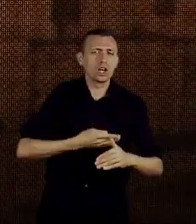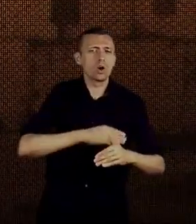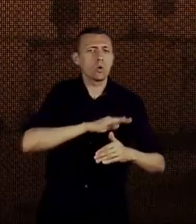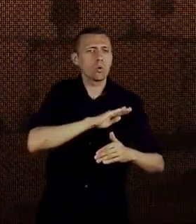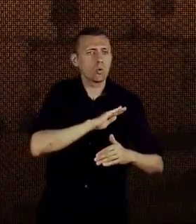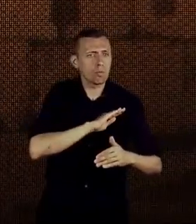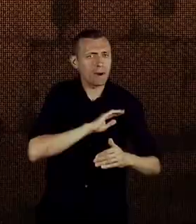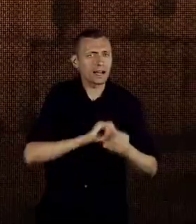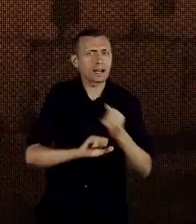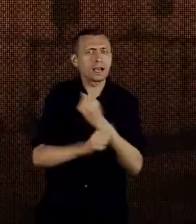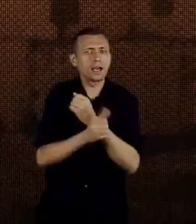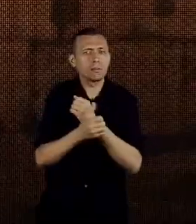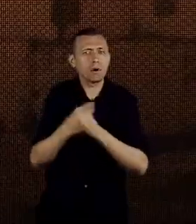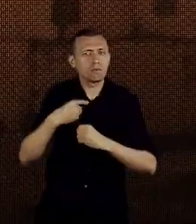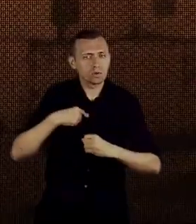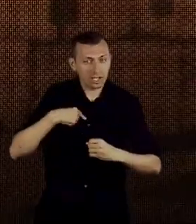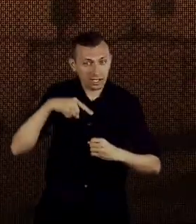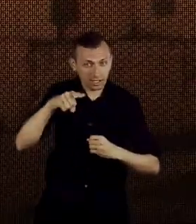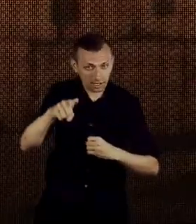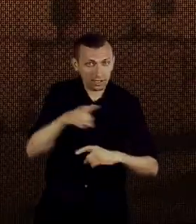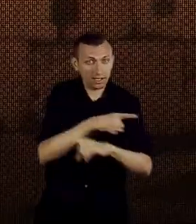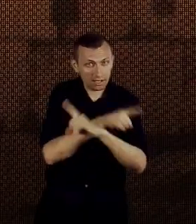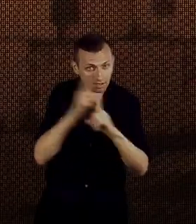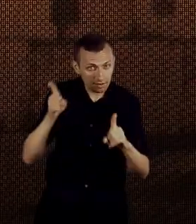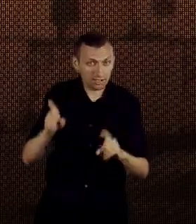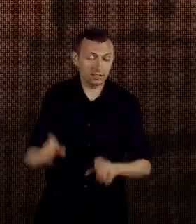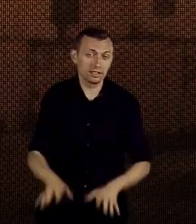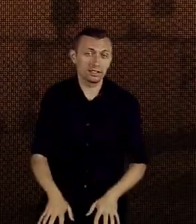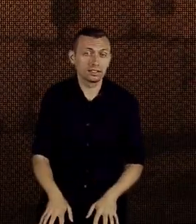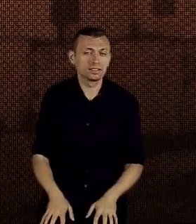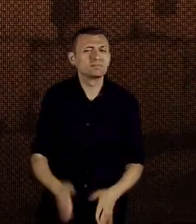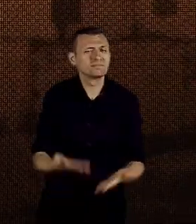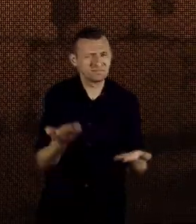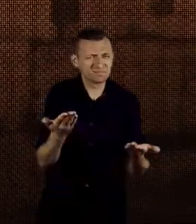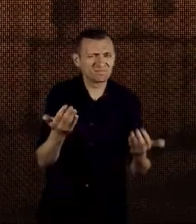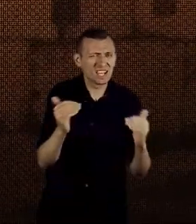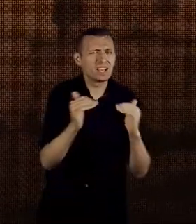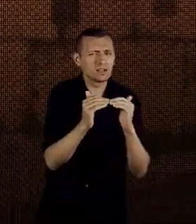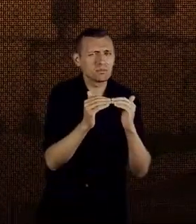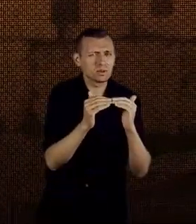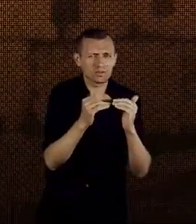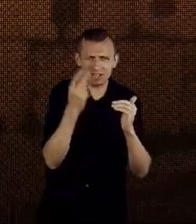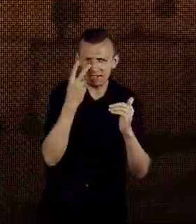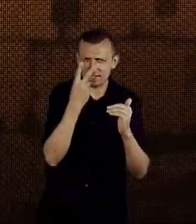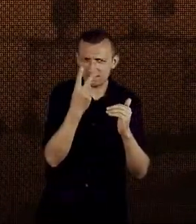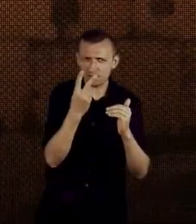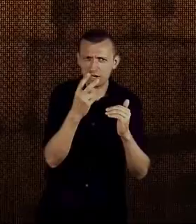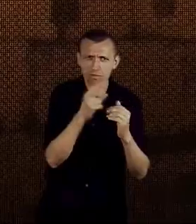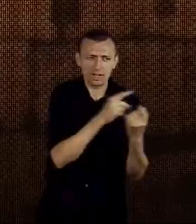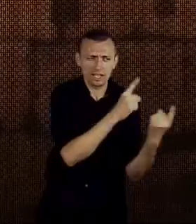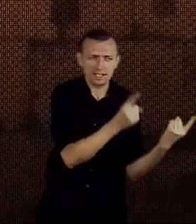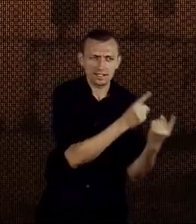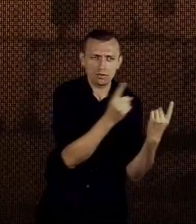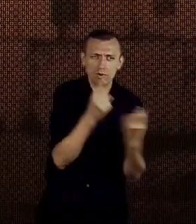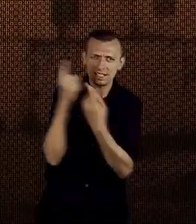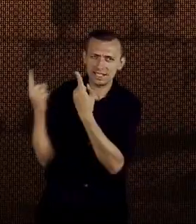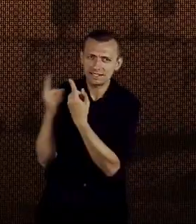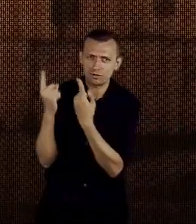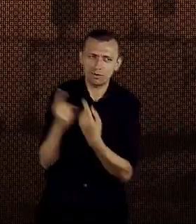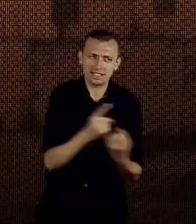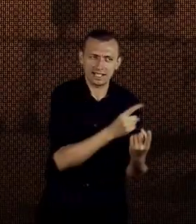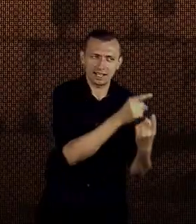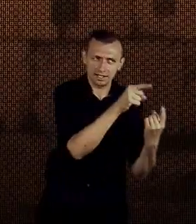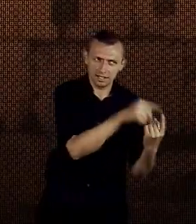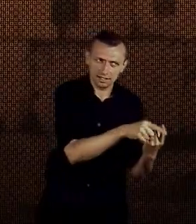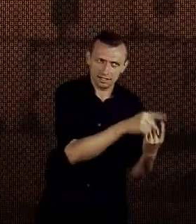Przyjrzyjmy się tym porównaniom. Abraham został poproszony, żeby ofiarować swojego syna.